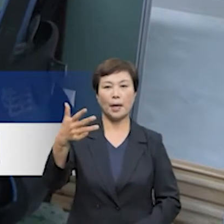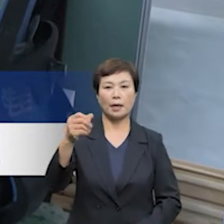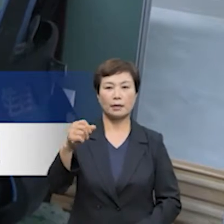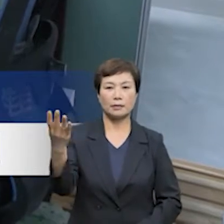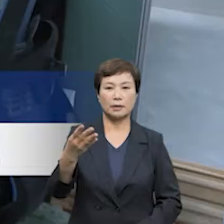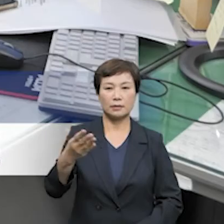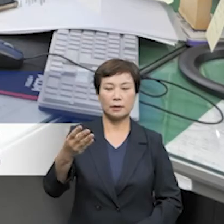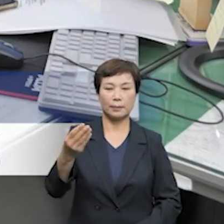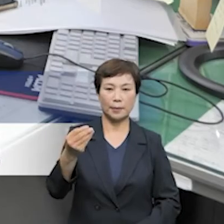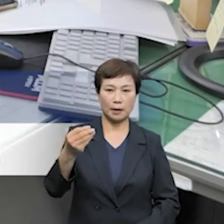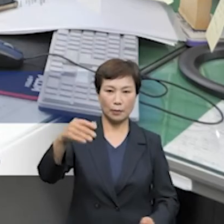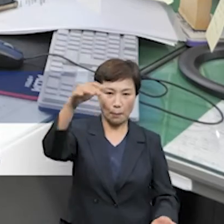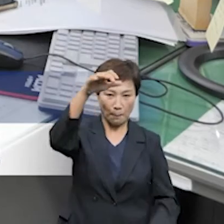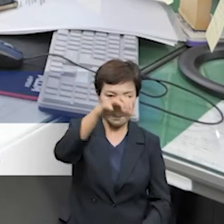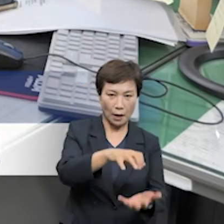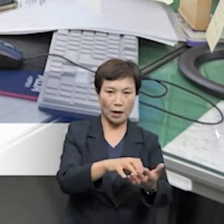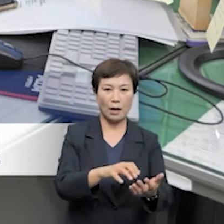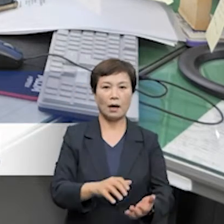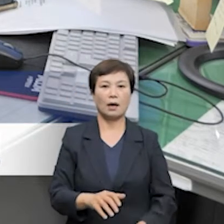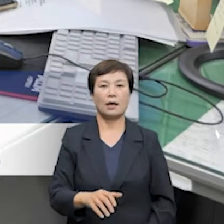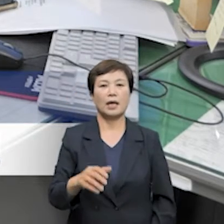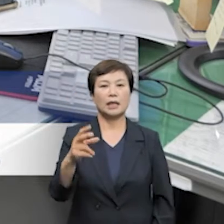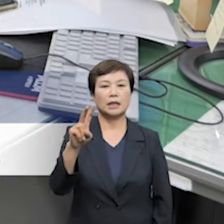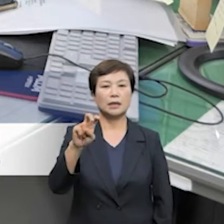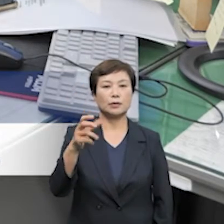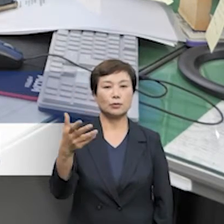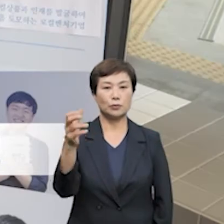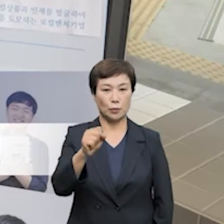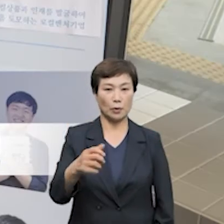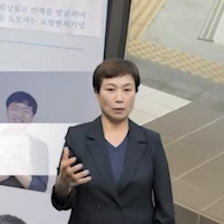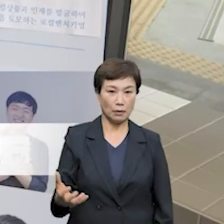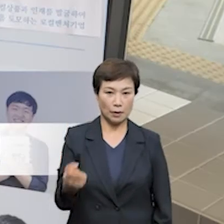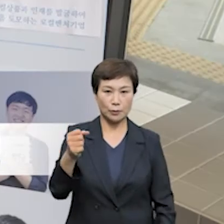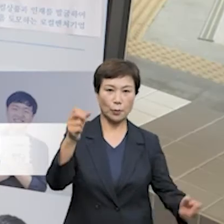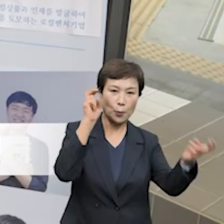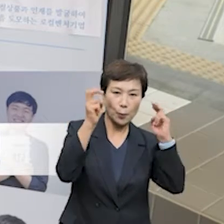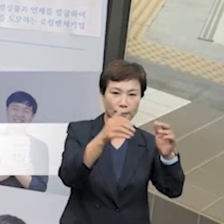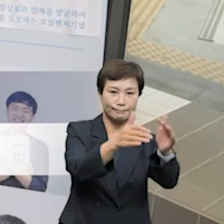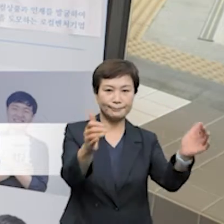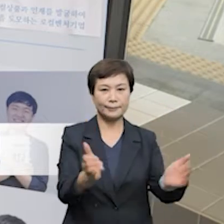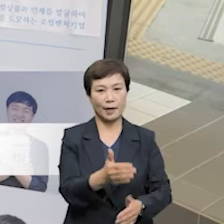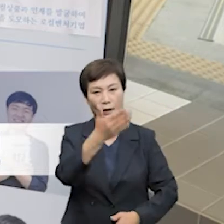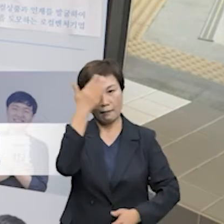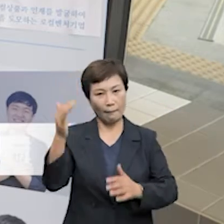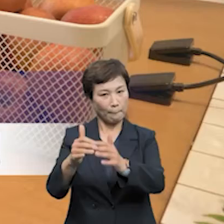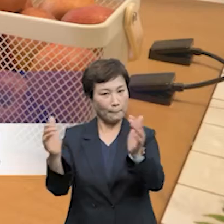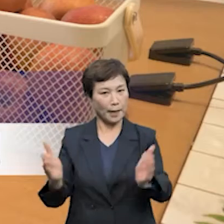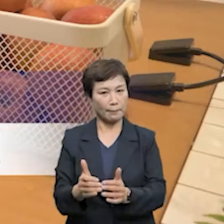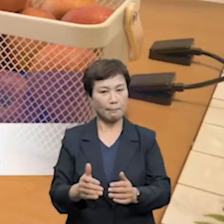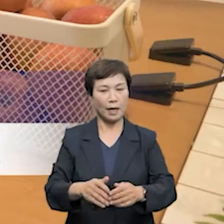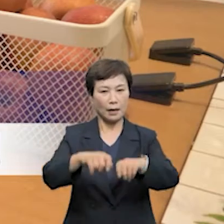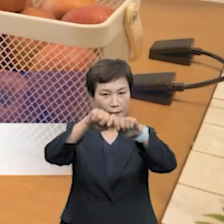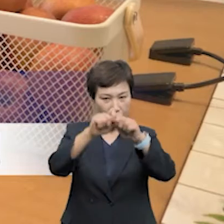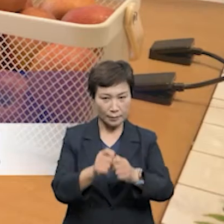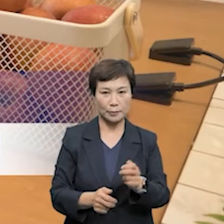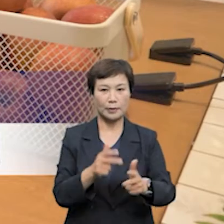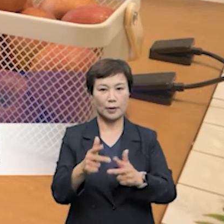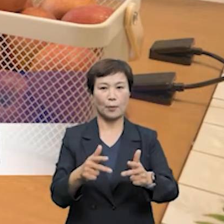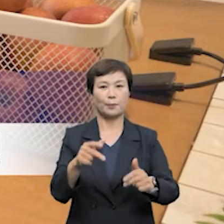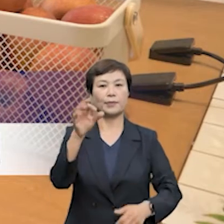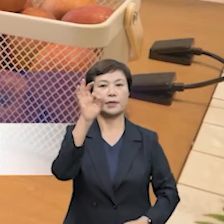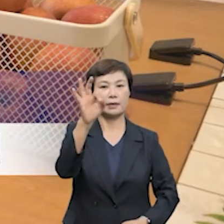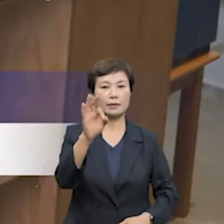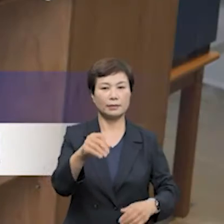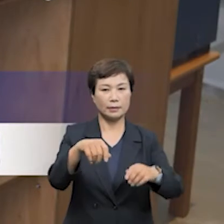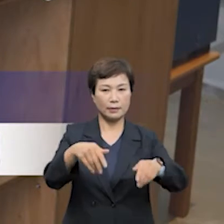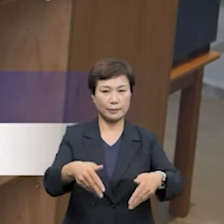8억 4천만 원을 포함한 총 사업비 29억 원을 들여 기업과 청년층을 대상으로 2개 프로젝트, 10개